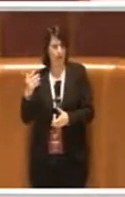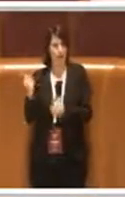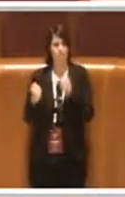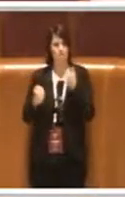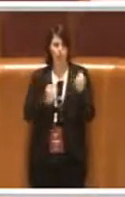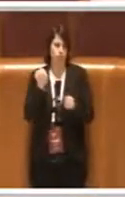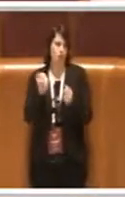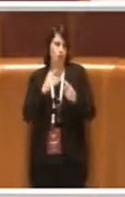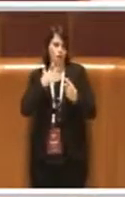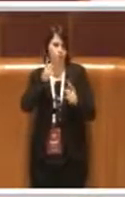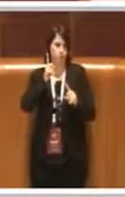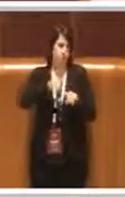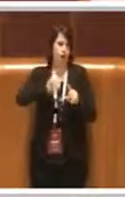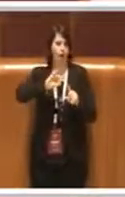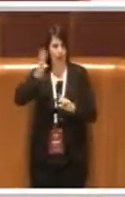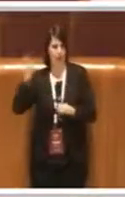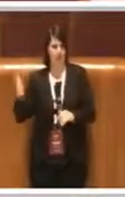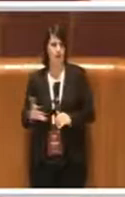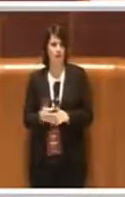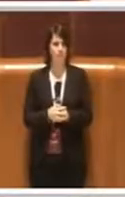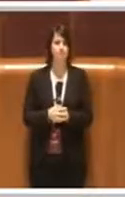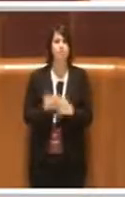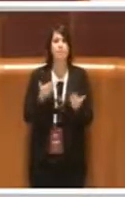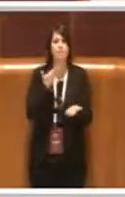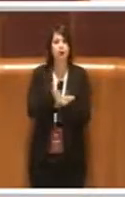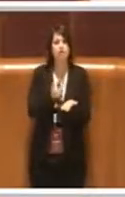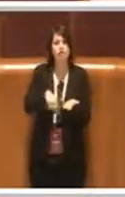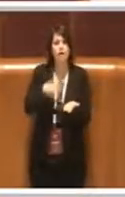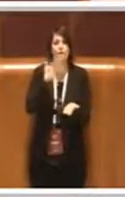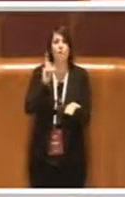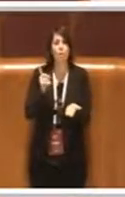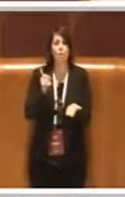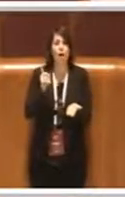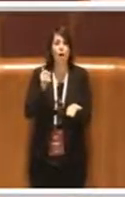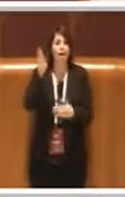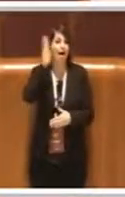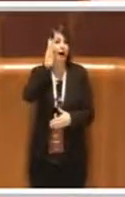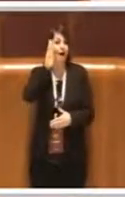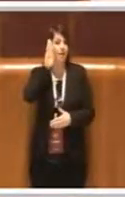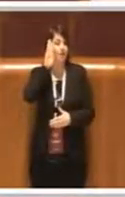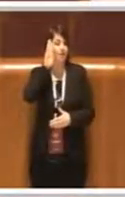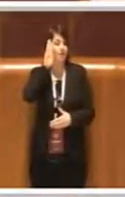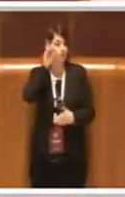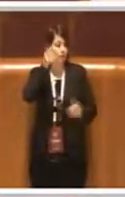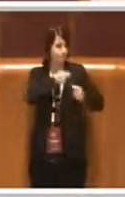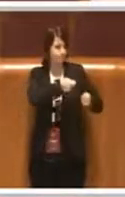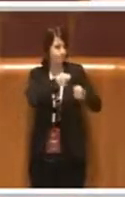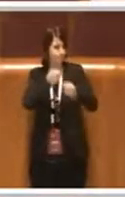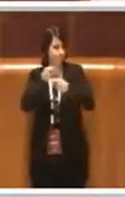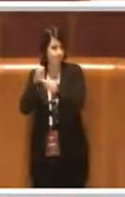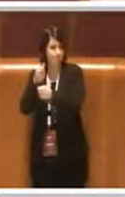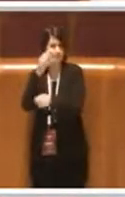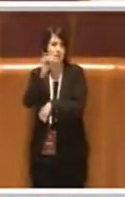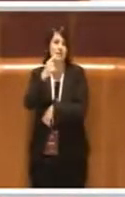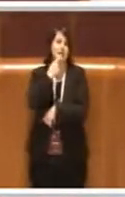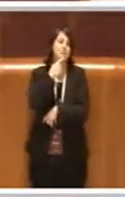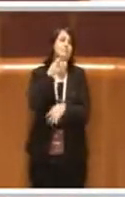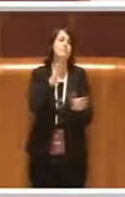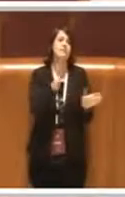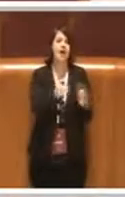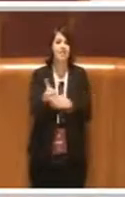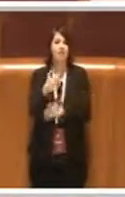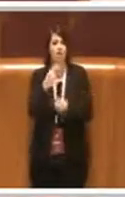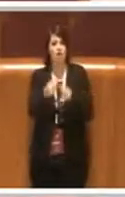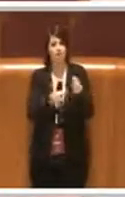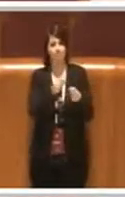noi chiediamo, solleviamo innanzitutto l'attenzione delle categorie